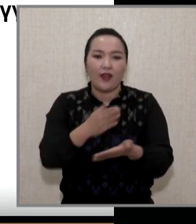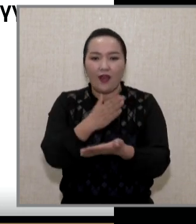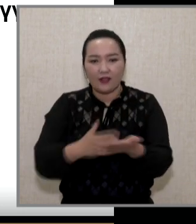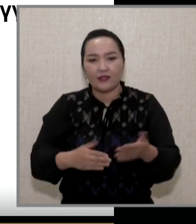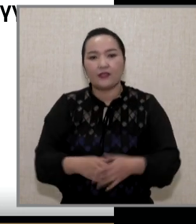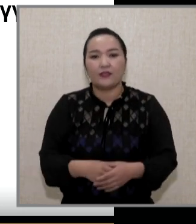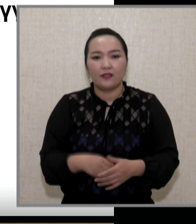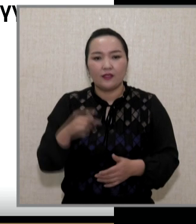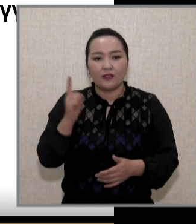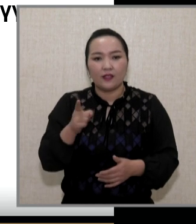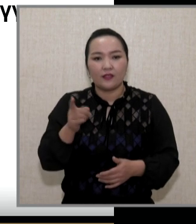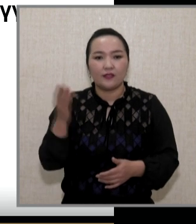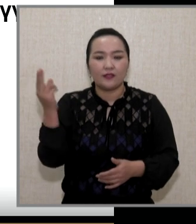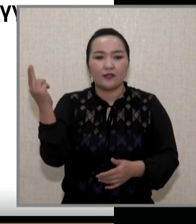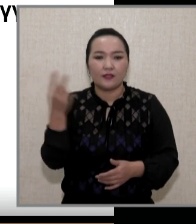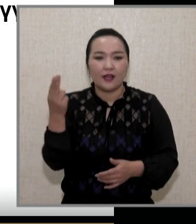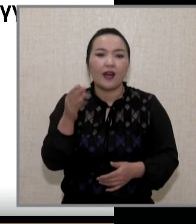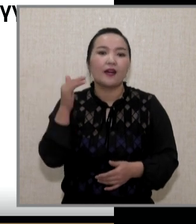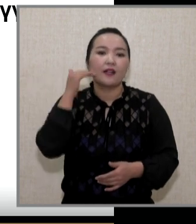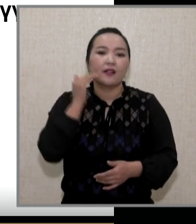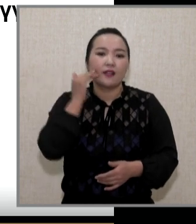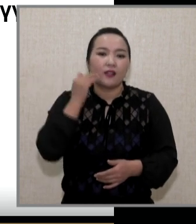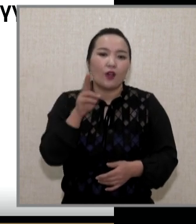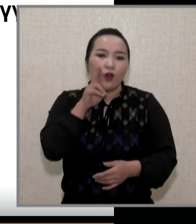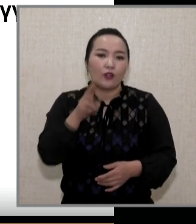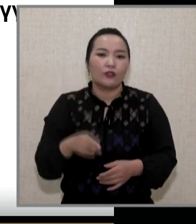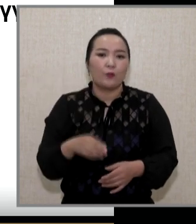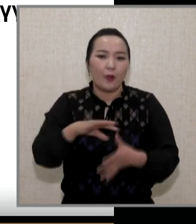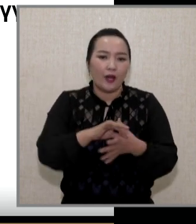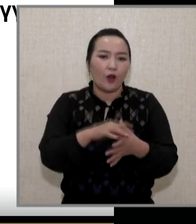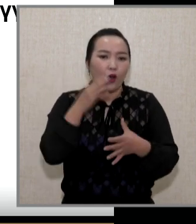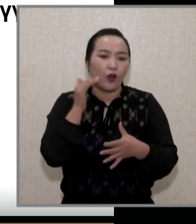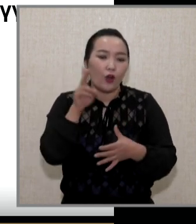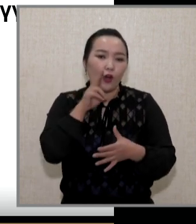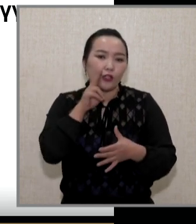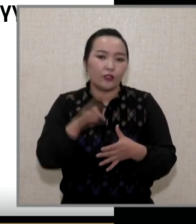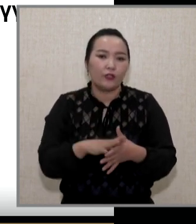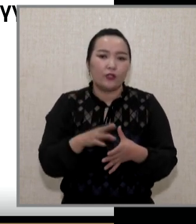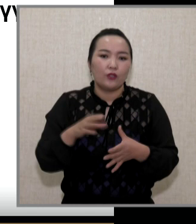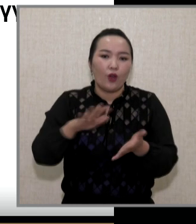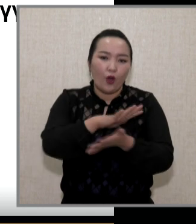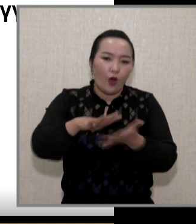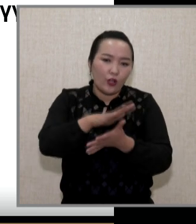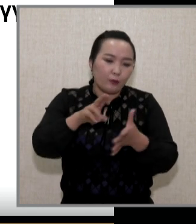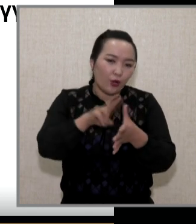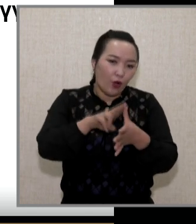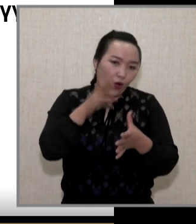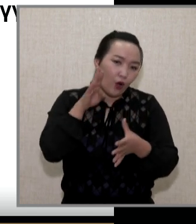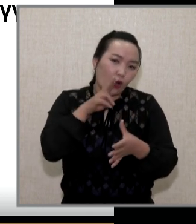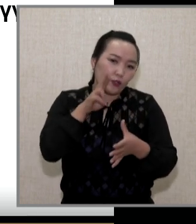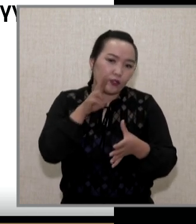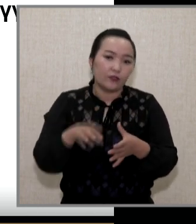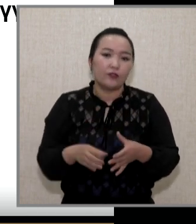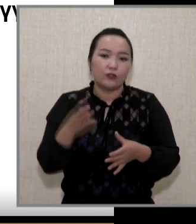төрөл, гуравдугаарт нь холимог хоолны төрлүүд, дөрөвдүгээрт нь өдөр тутмын хоолны төрөл, тавт нь цайванда, зугаад нь